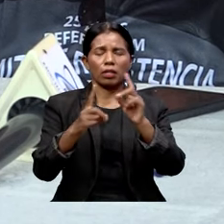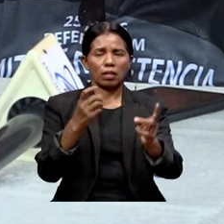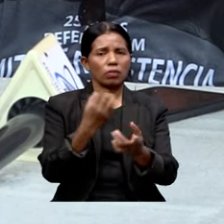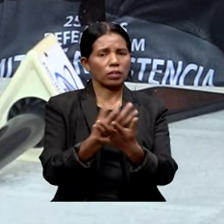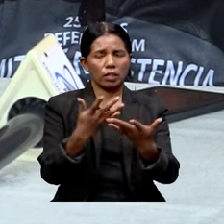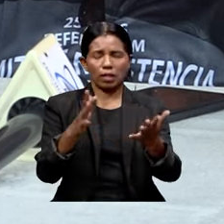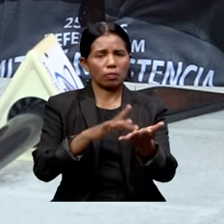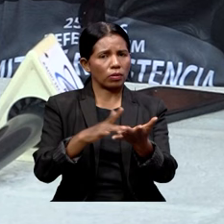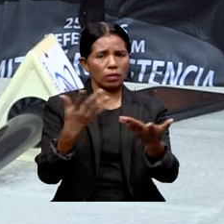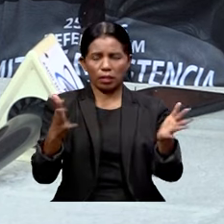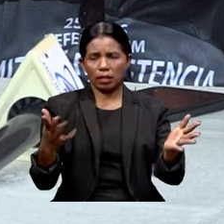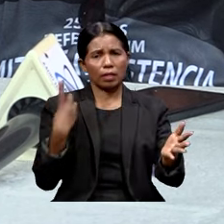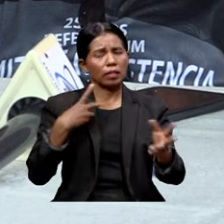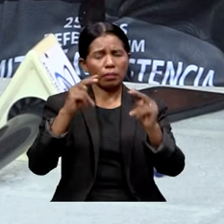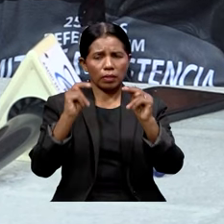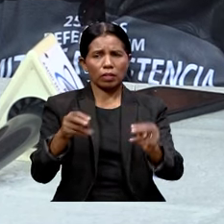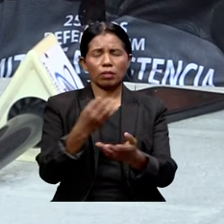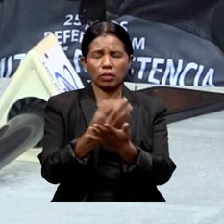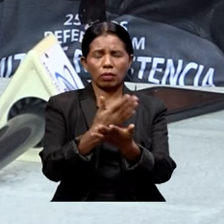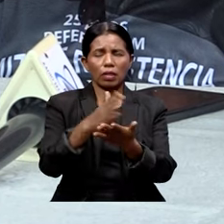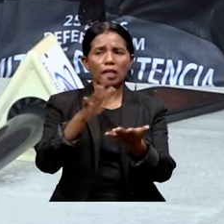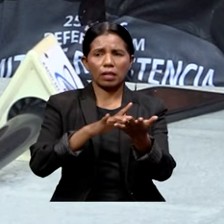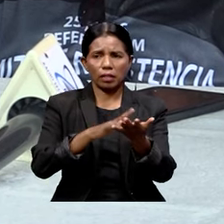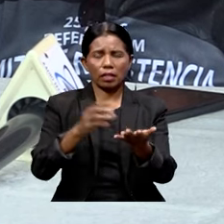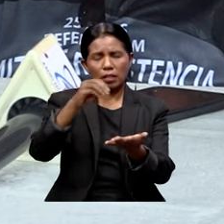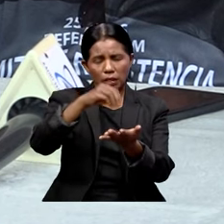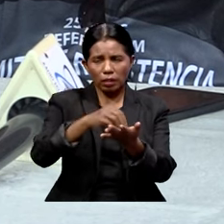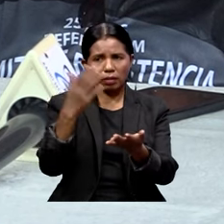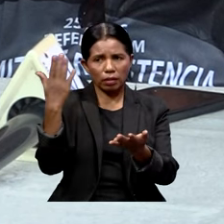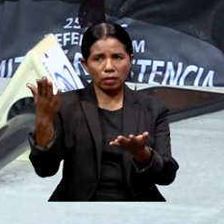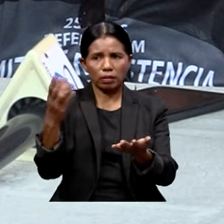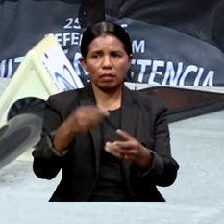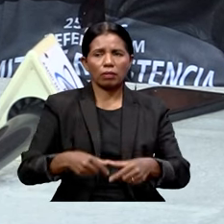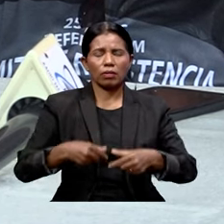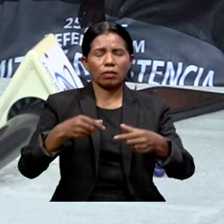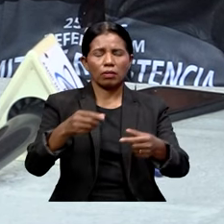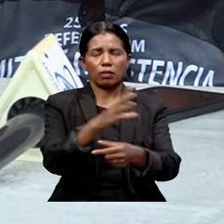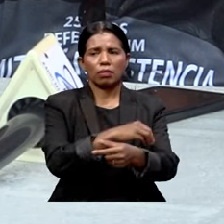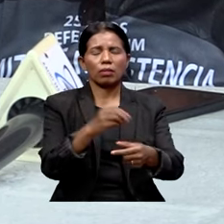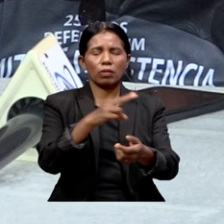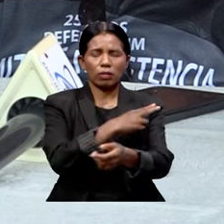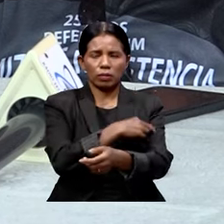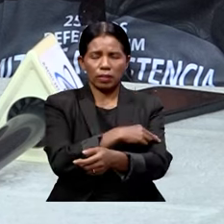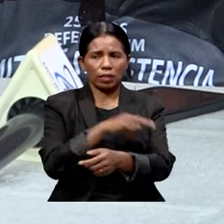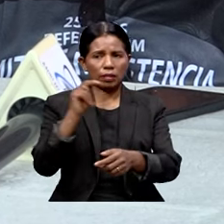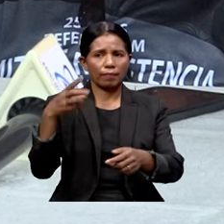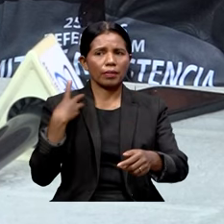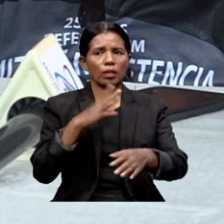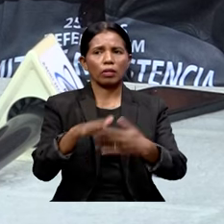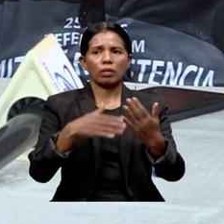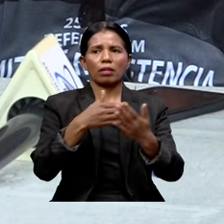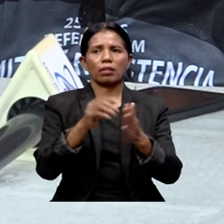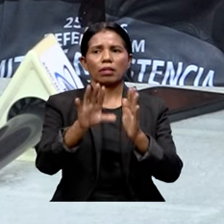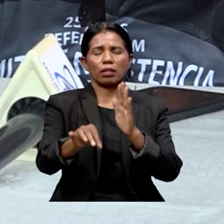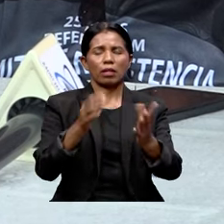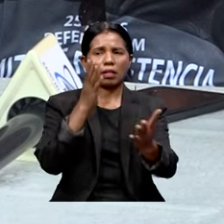Entau, kita persija osamento nabe mak, kalau kereta ni, atau tahu ni nabe mak, kriya polisya hospitalnya. Atau nune, kita hotel kita